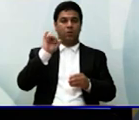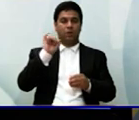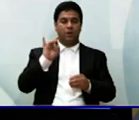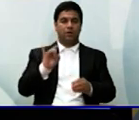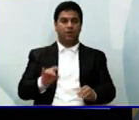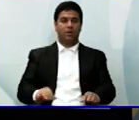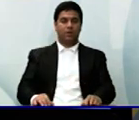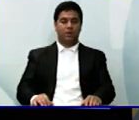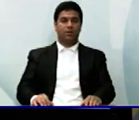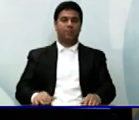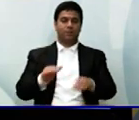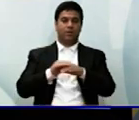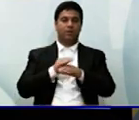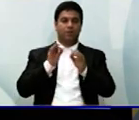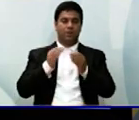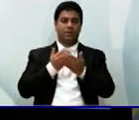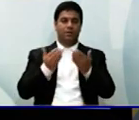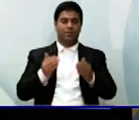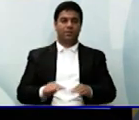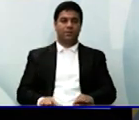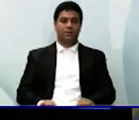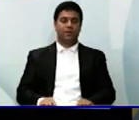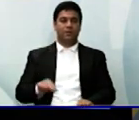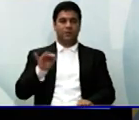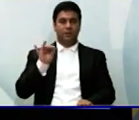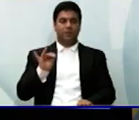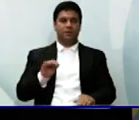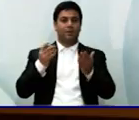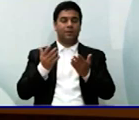так? Правильно. И